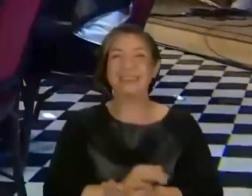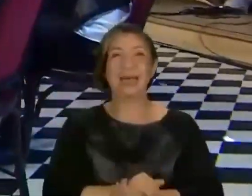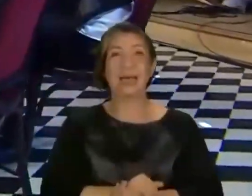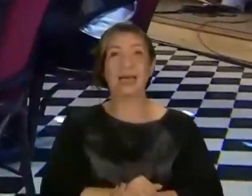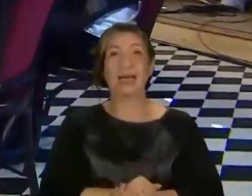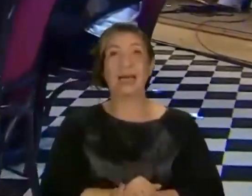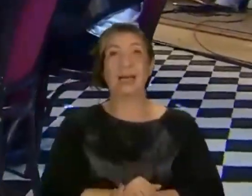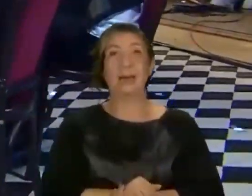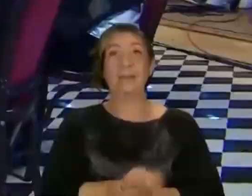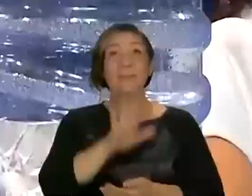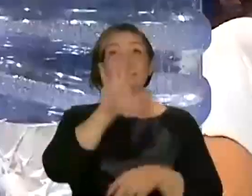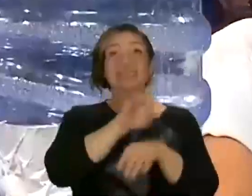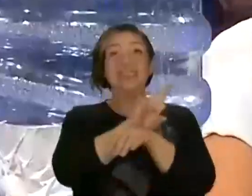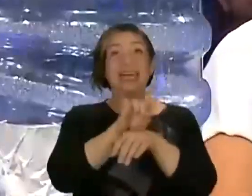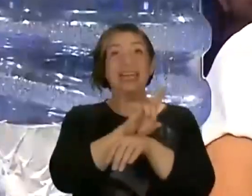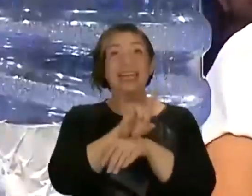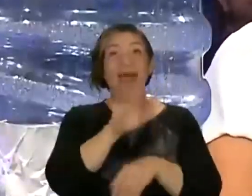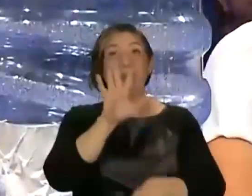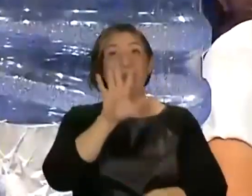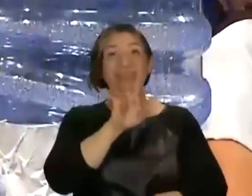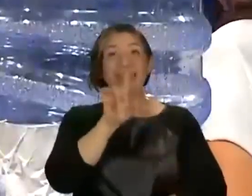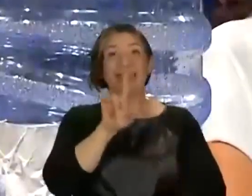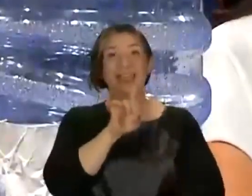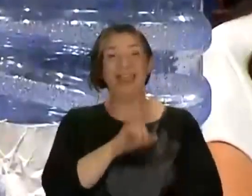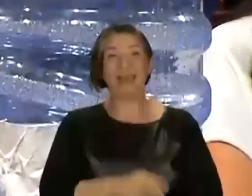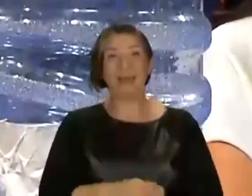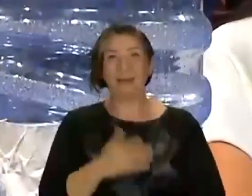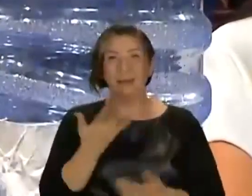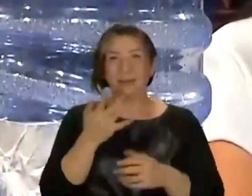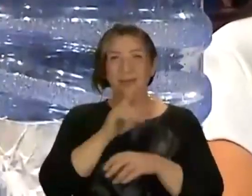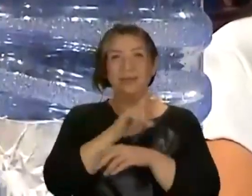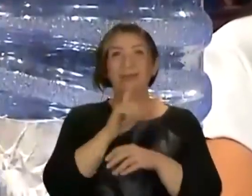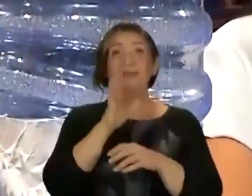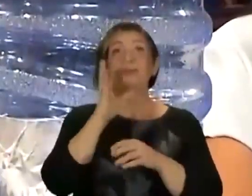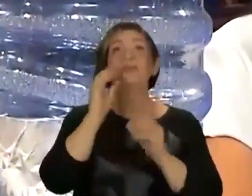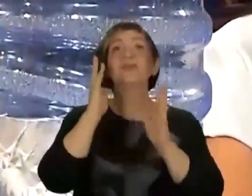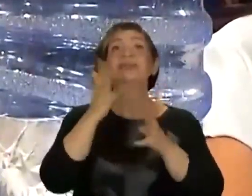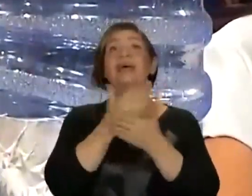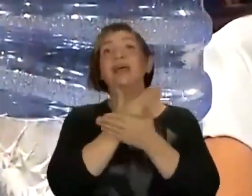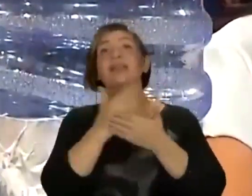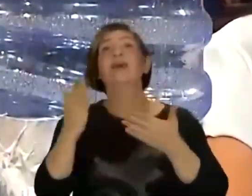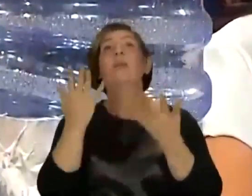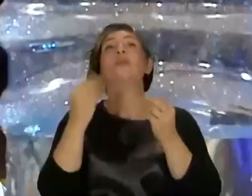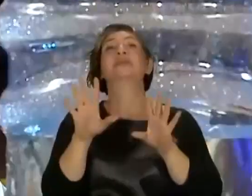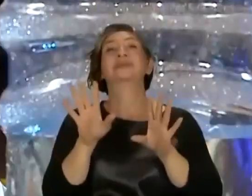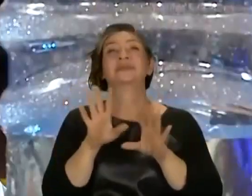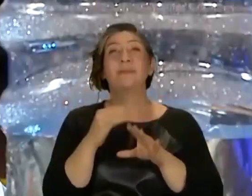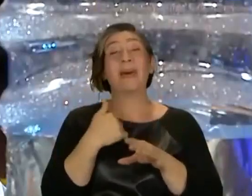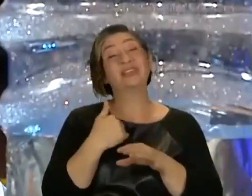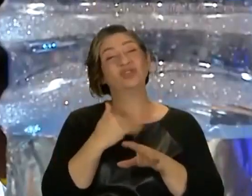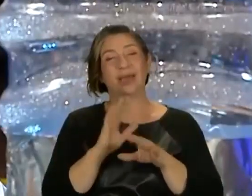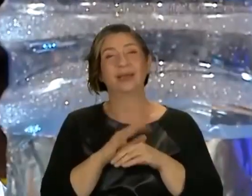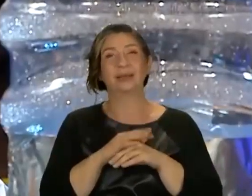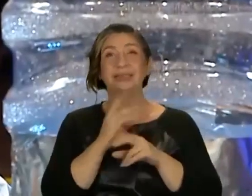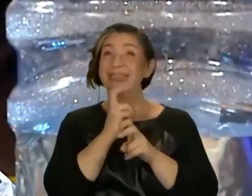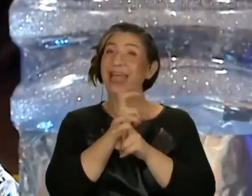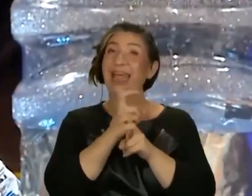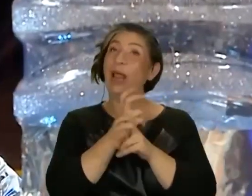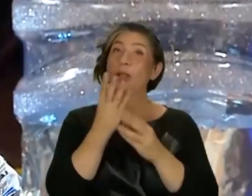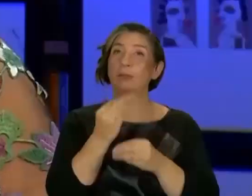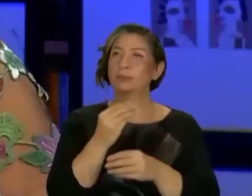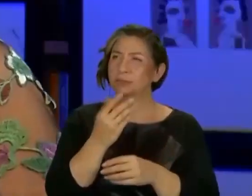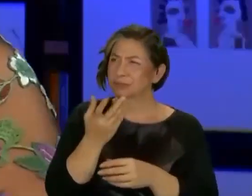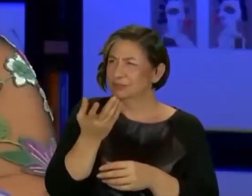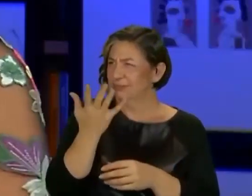biraz bakalım. Hayır, 5 saniye sadece. 5 saniye. Ne yapacağız 5 saniye? Çok fazla ilerlemeyelim bence. Tehlikeli